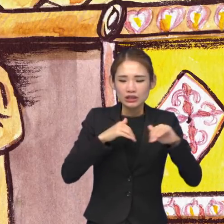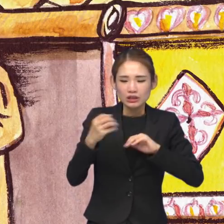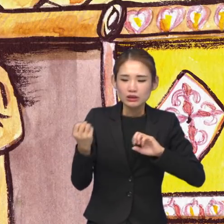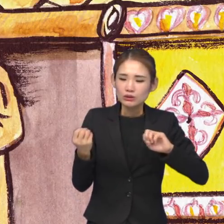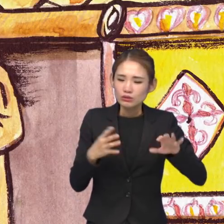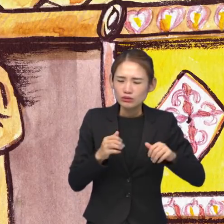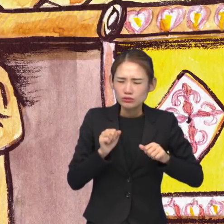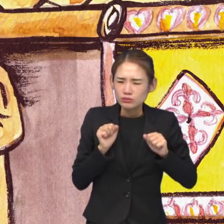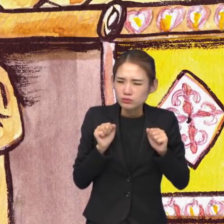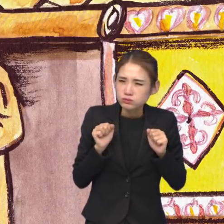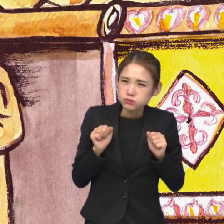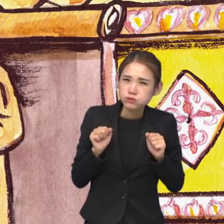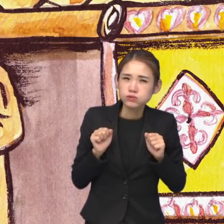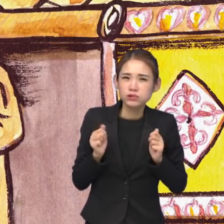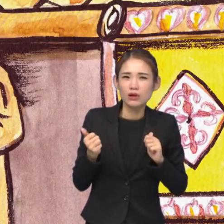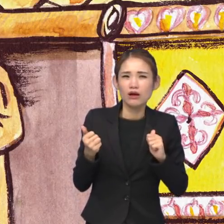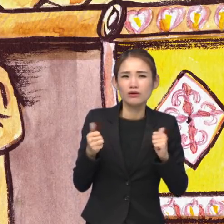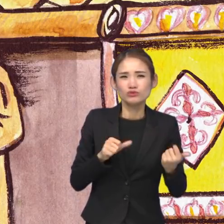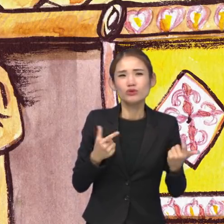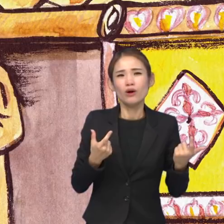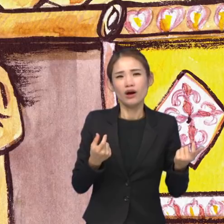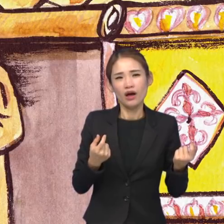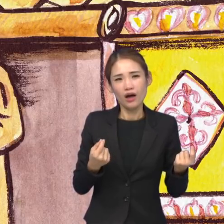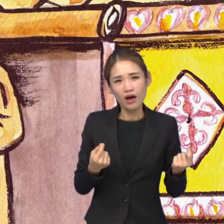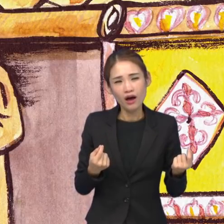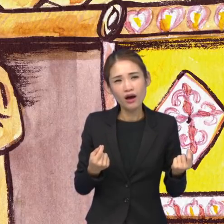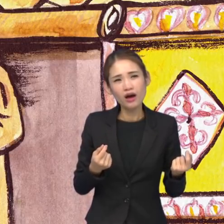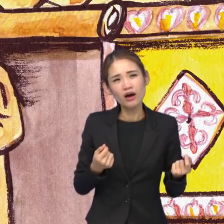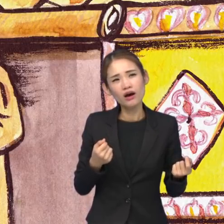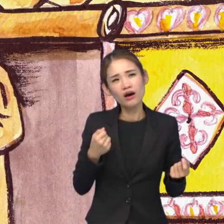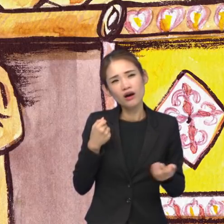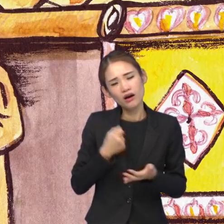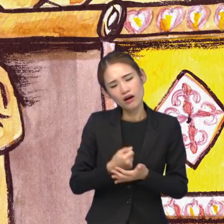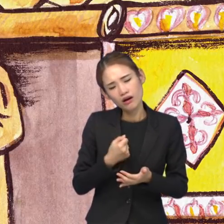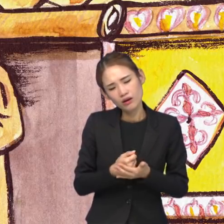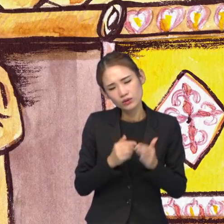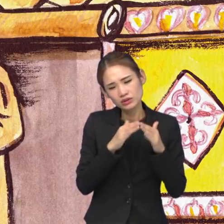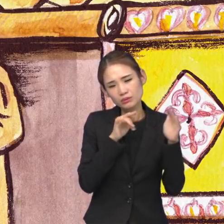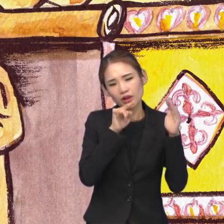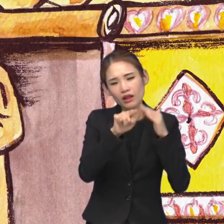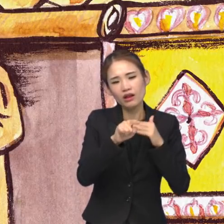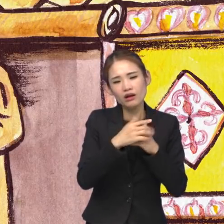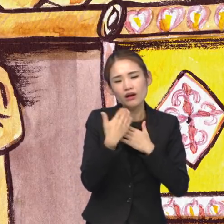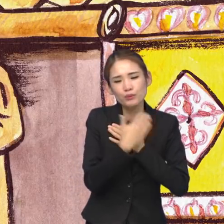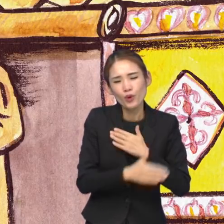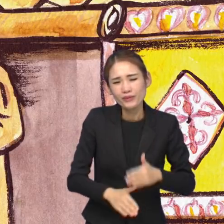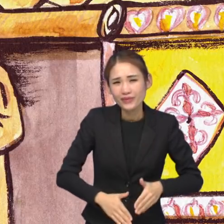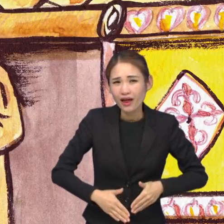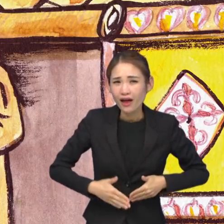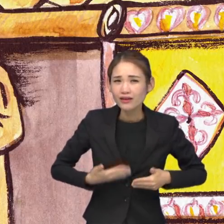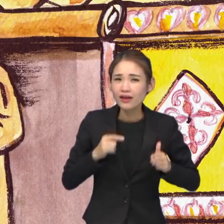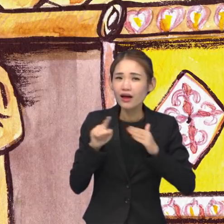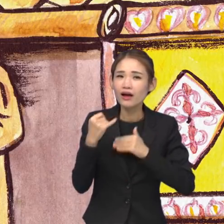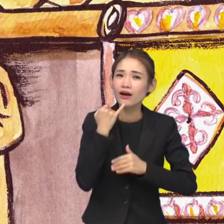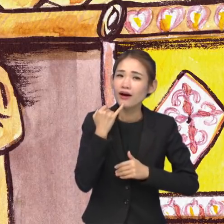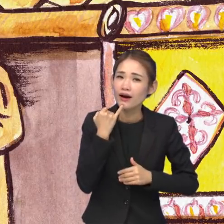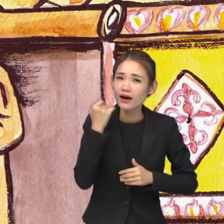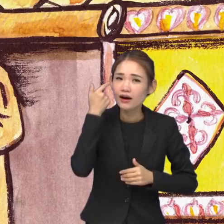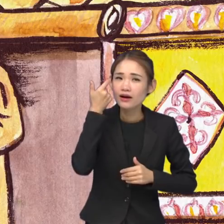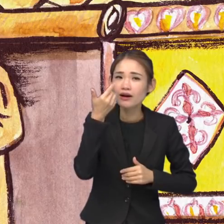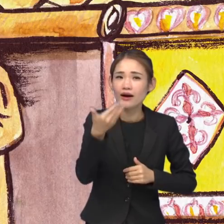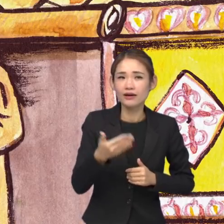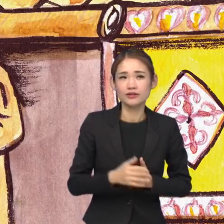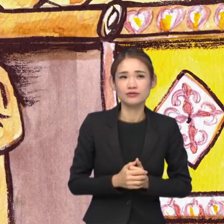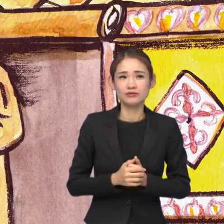잃고 추어 축을 것만 같 은데 파이고 집에 들어가서 몸만 녹이고 가도 될까요 라고